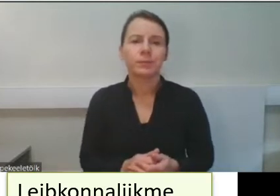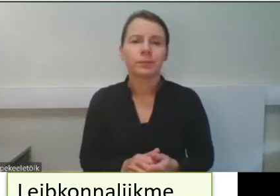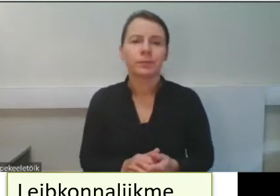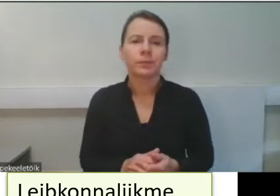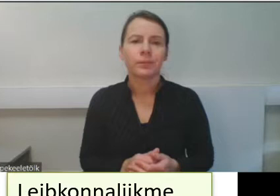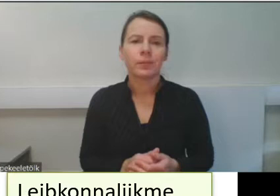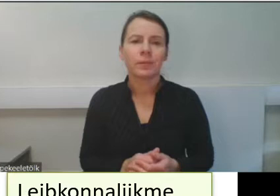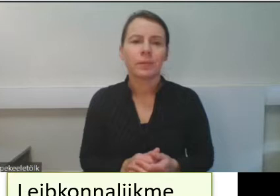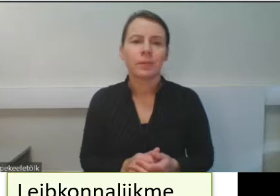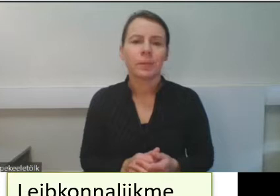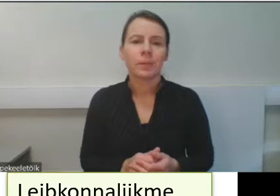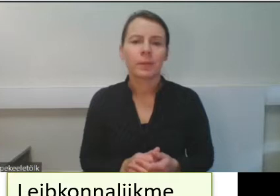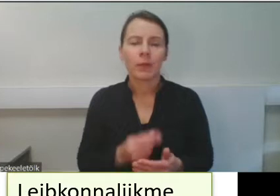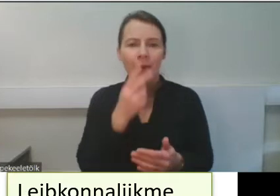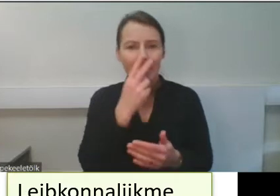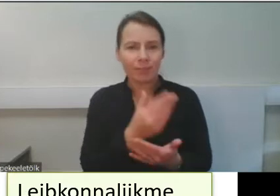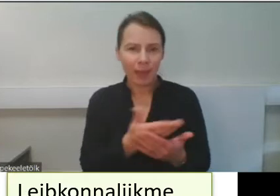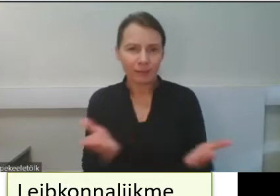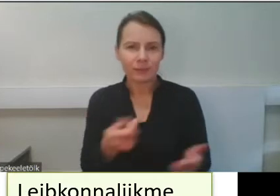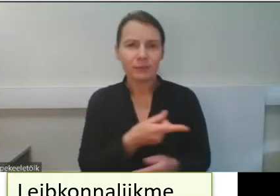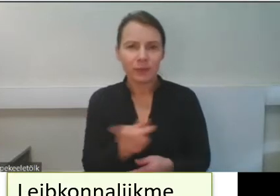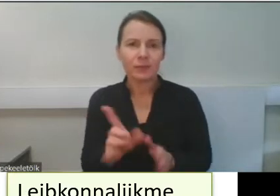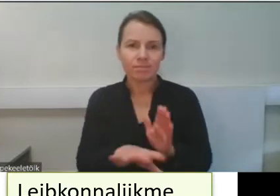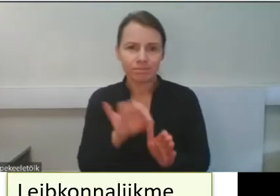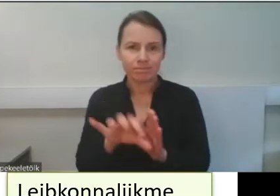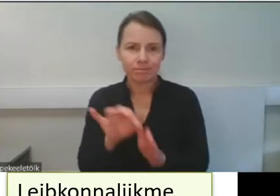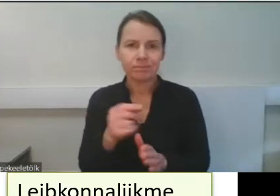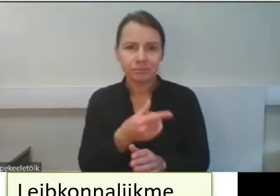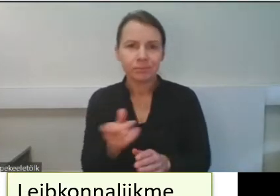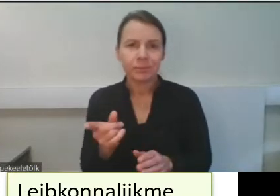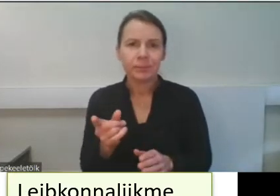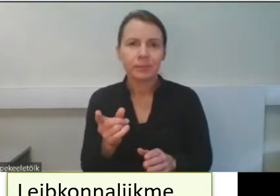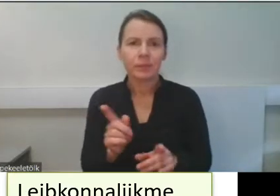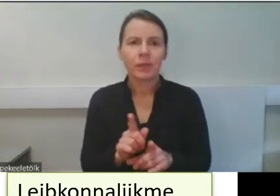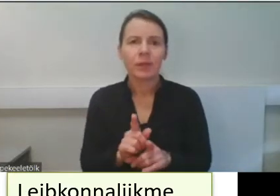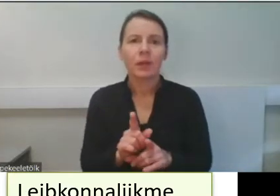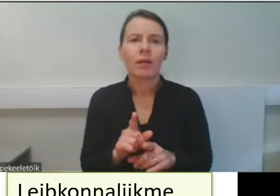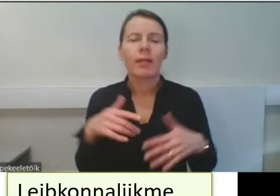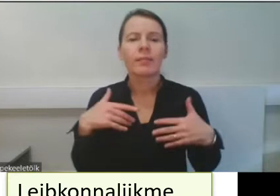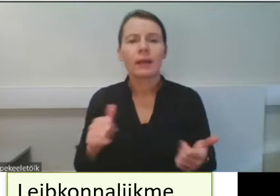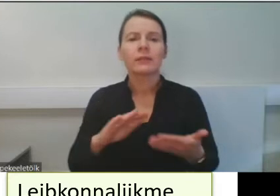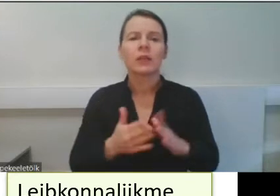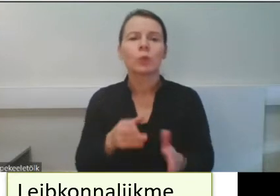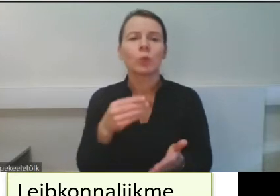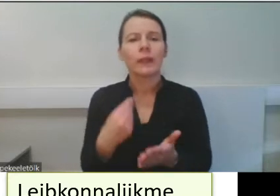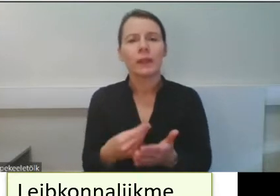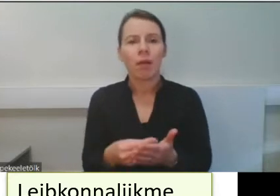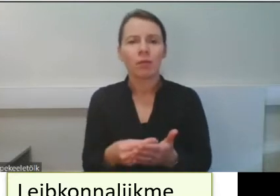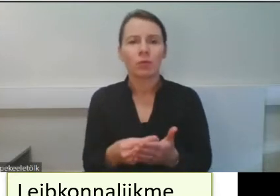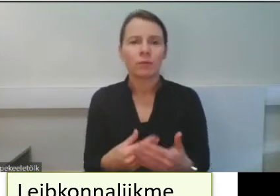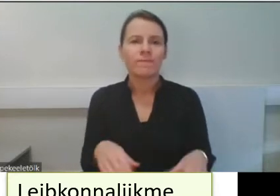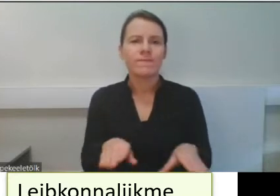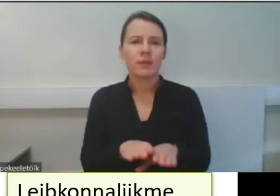et kõik leibkonnad Eestis tervikuna vaadates , et nendes puhul siis on võimalik kulutada võib-olla rohkem ka teatud